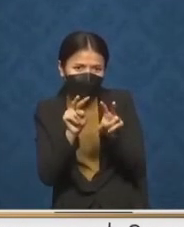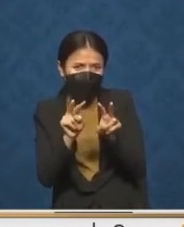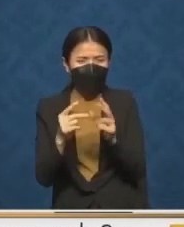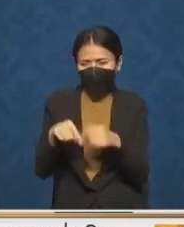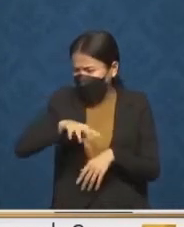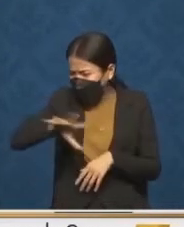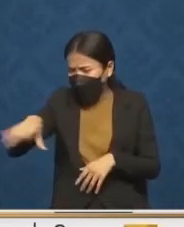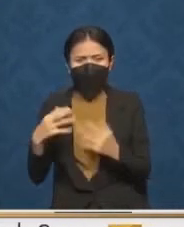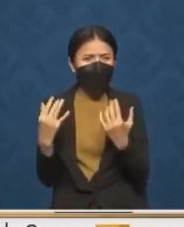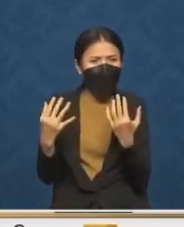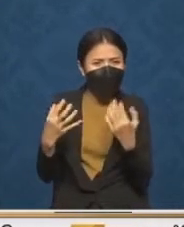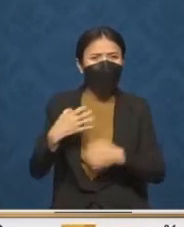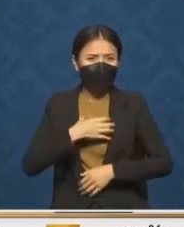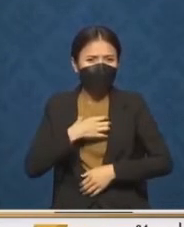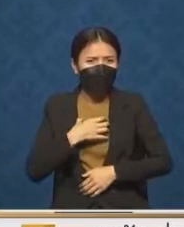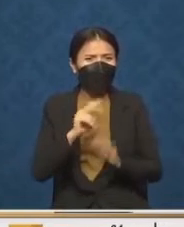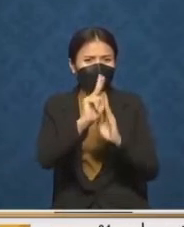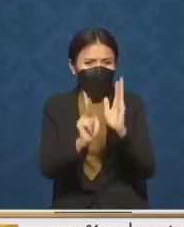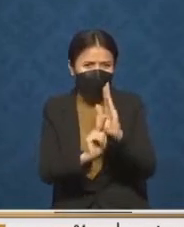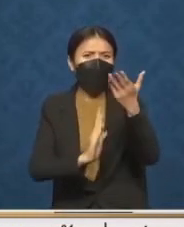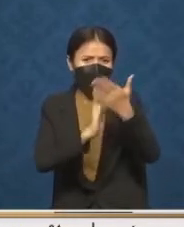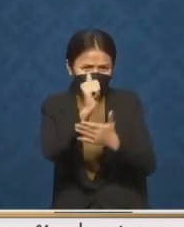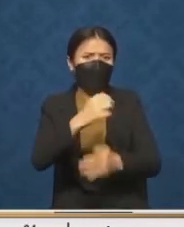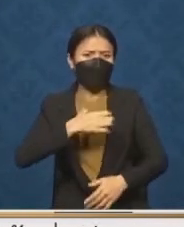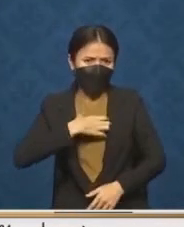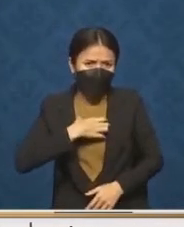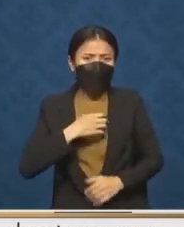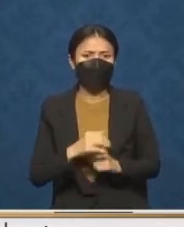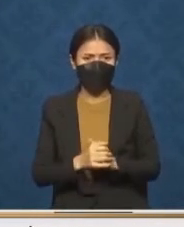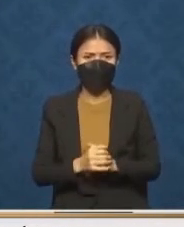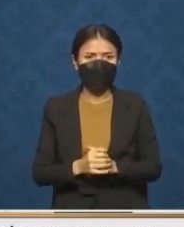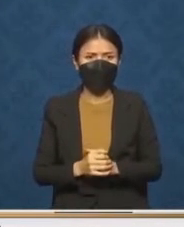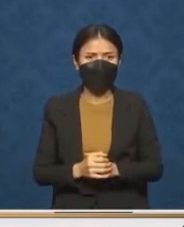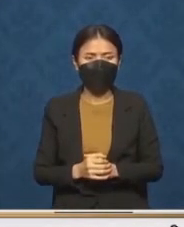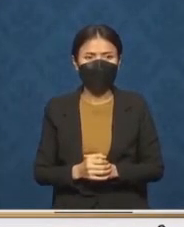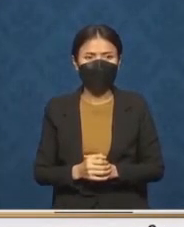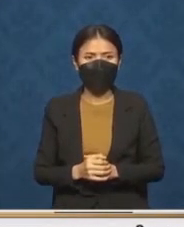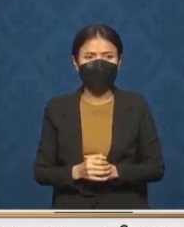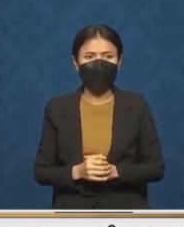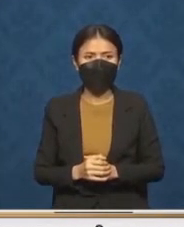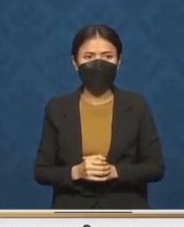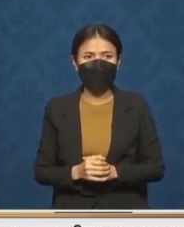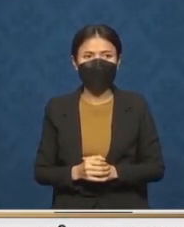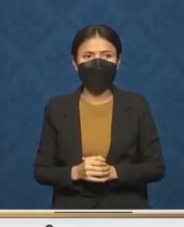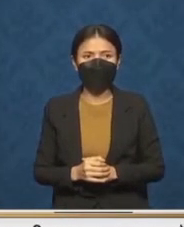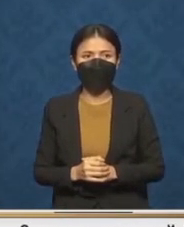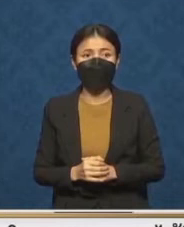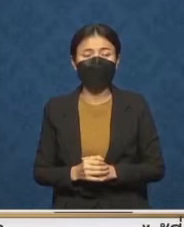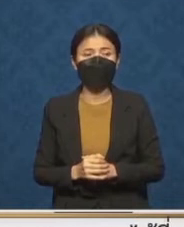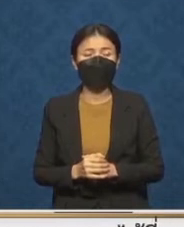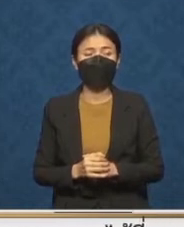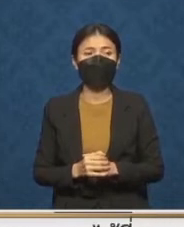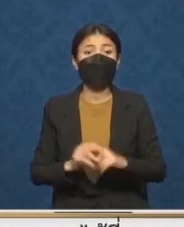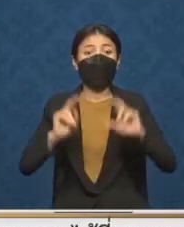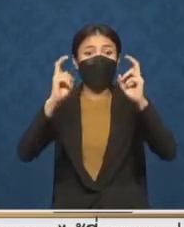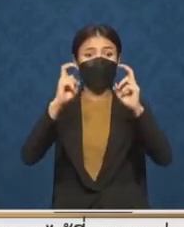หวังให้กฎหมายฉบับนี้มีผลบังคับใช้ท่านประธานครับเรื่องสมรสเท่าเทียมไม่